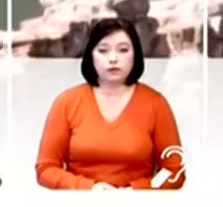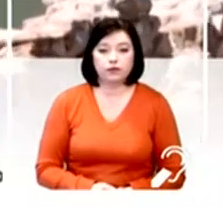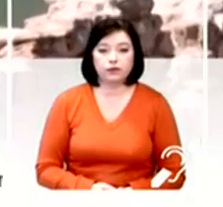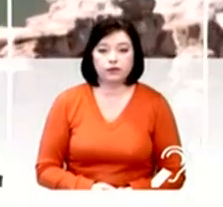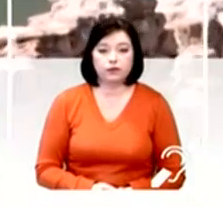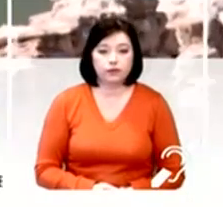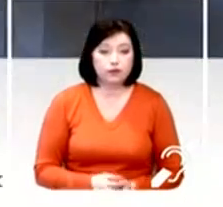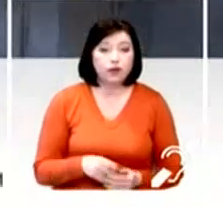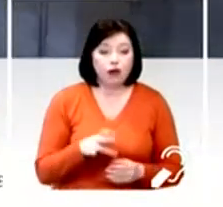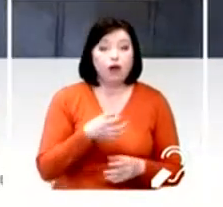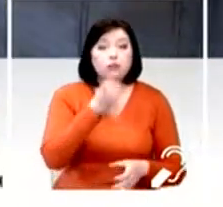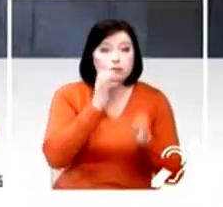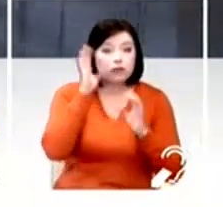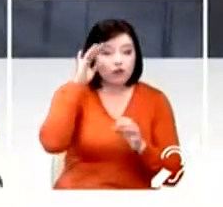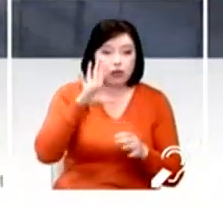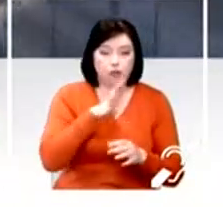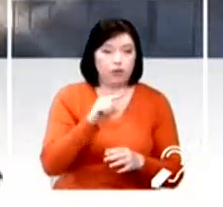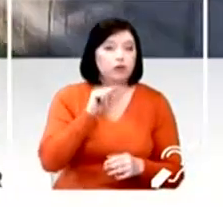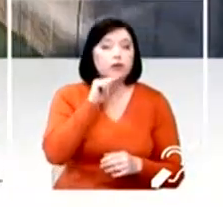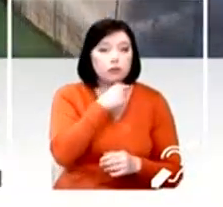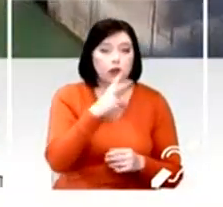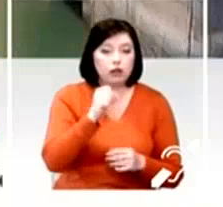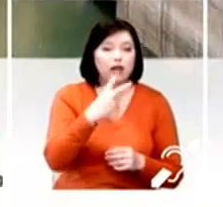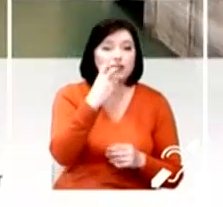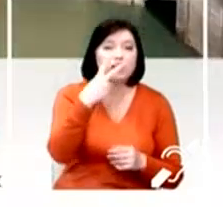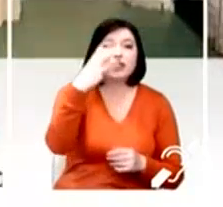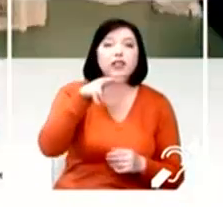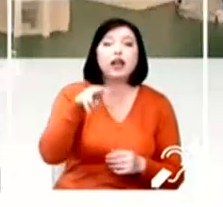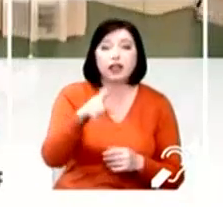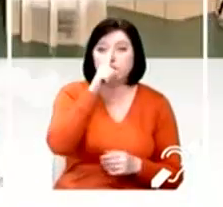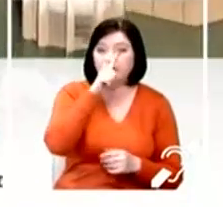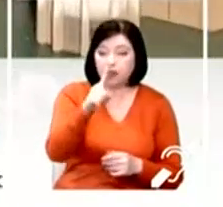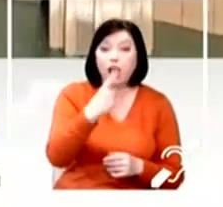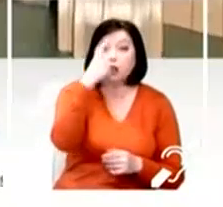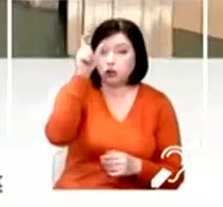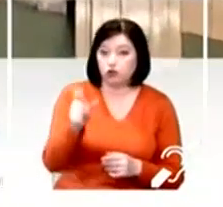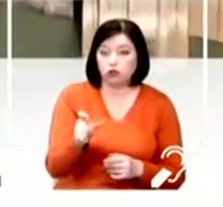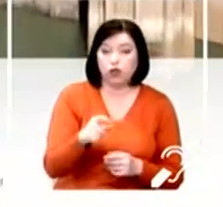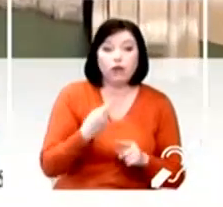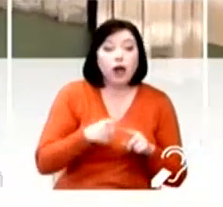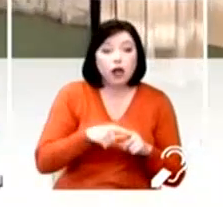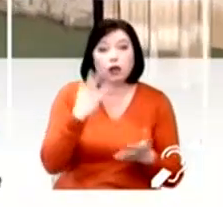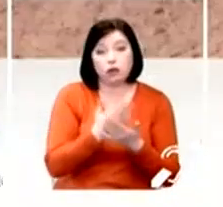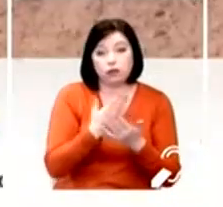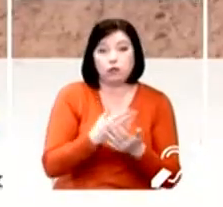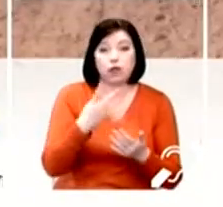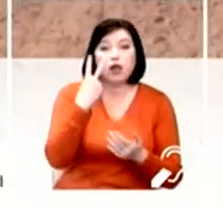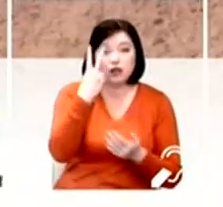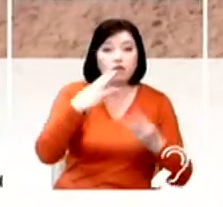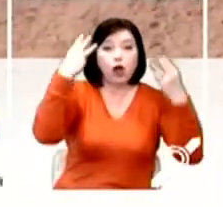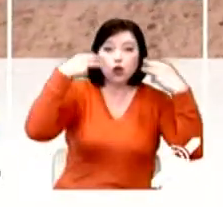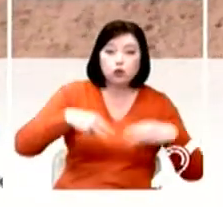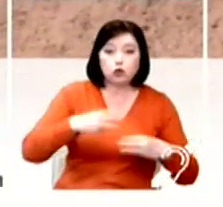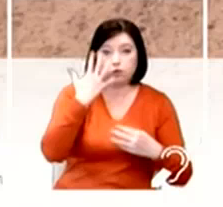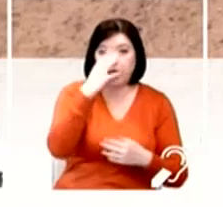agua. Consumul de apă în Catalonia a fost restricționat la 230 de litri pe lună de persoană, ceea ce echivalează cu două dușuri a